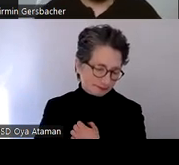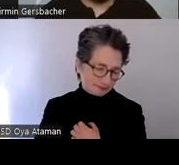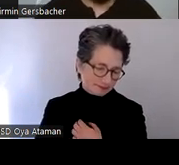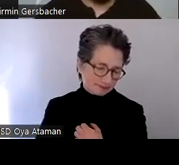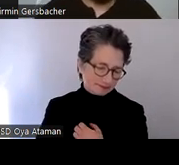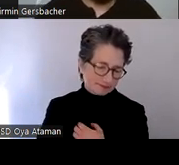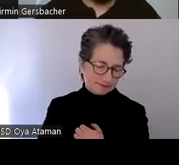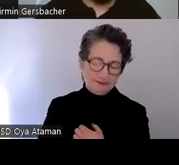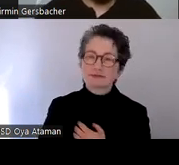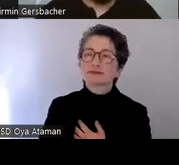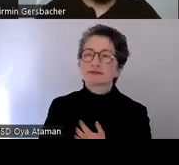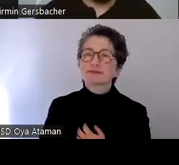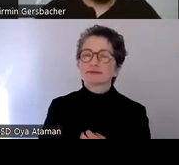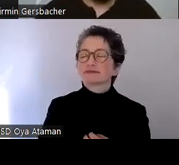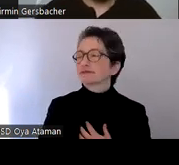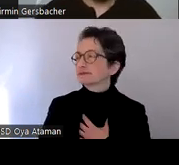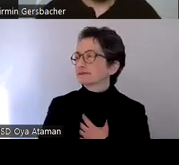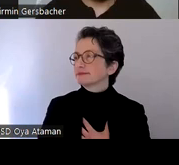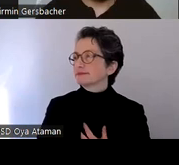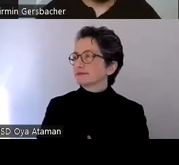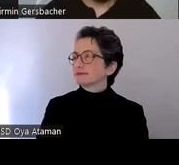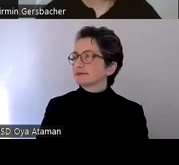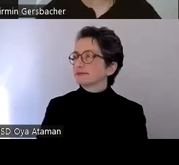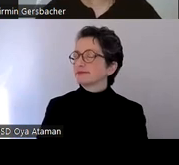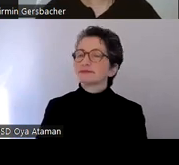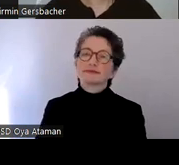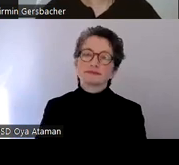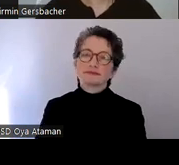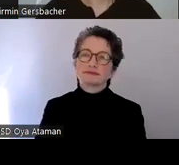Warte mal kurz, ich bin gleich drin, dann machen wir es wieder hier.